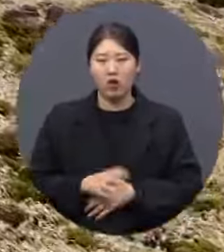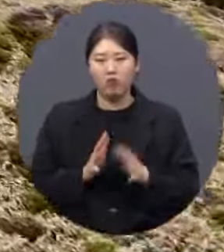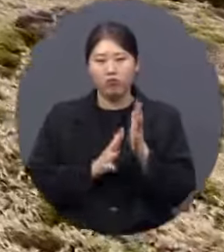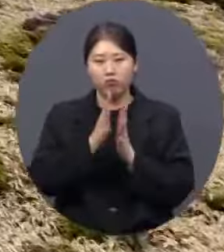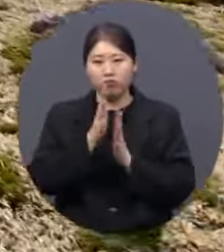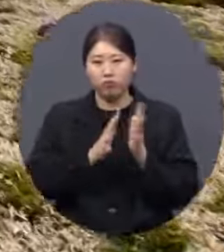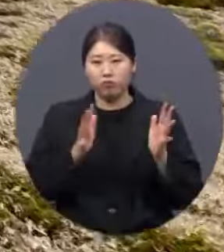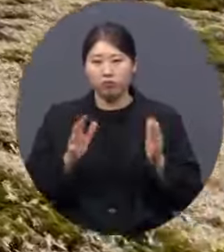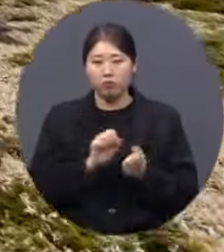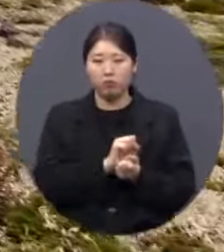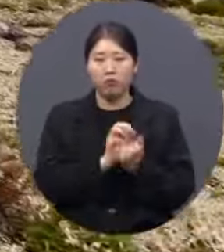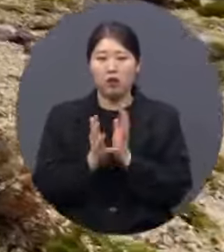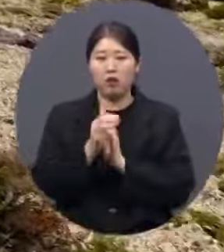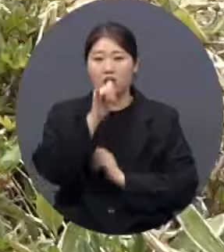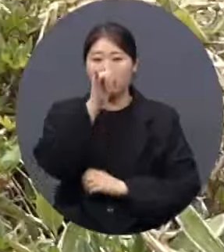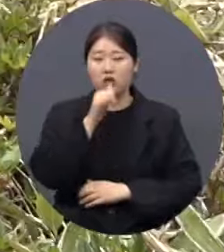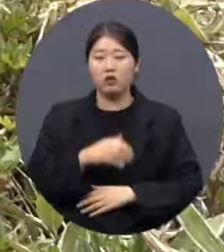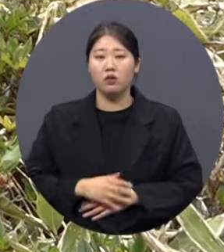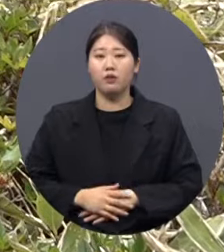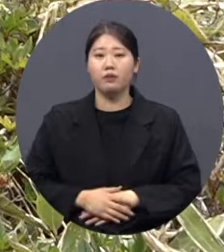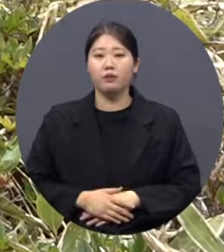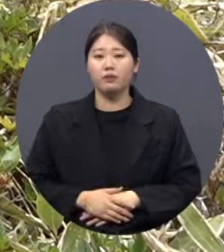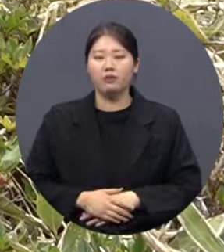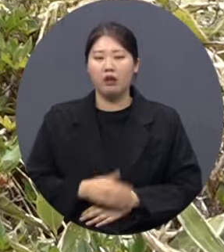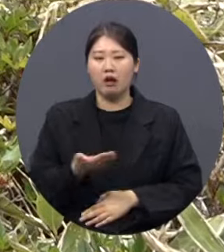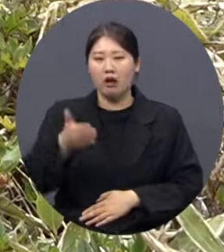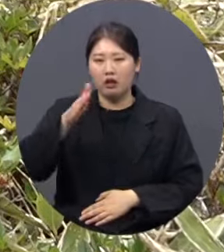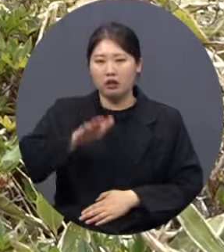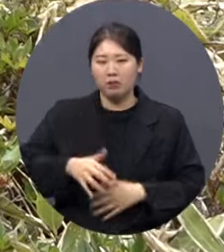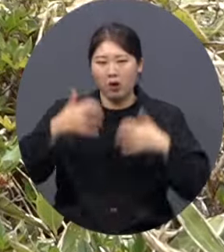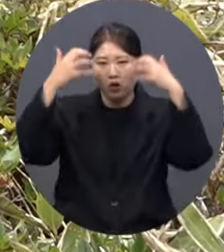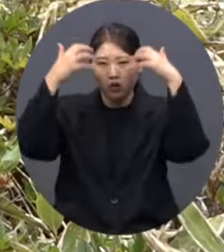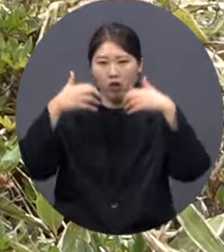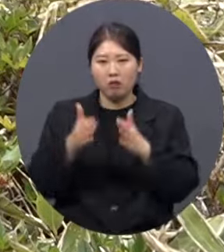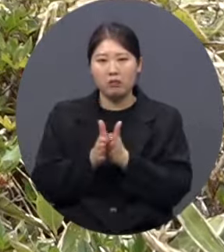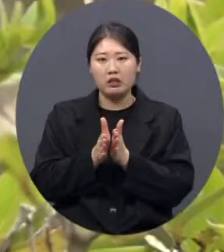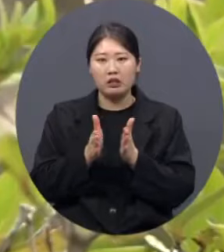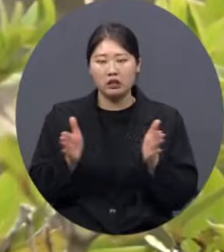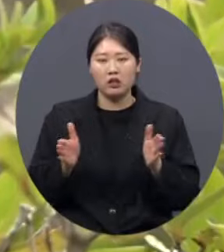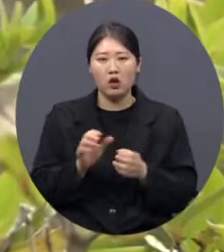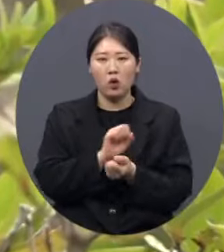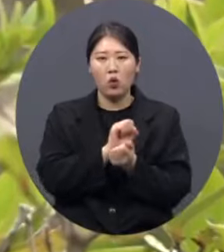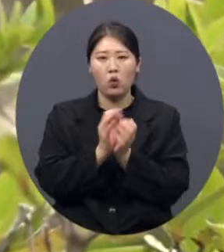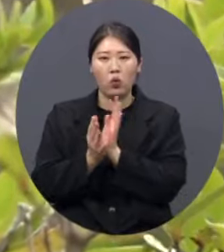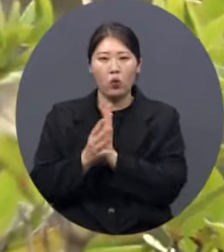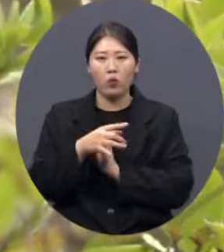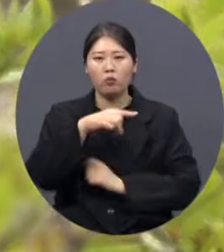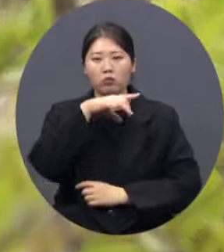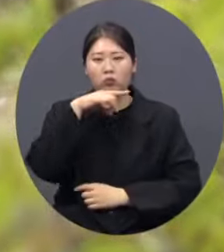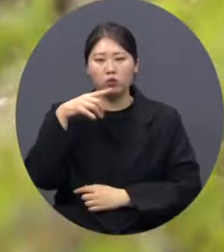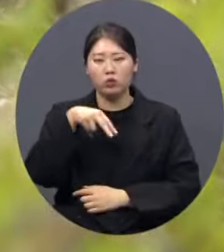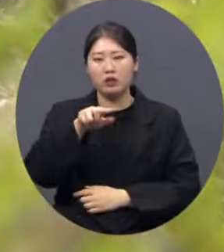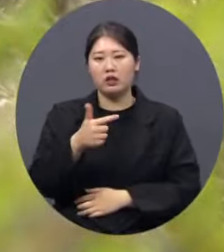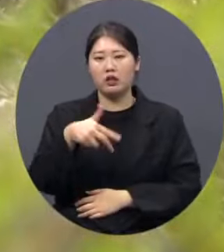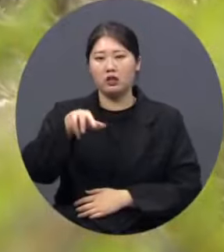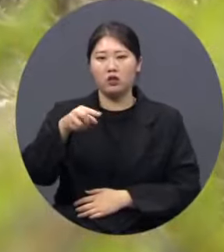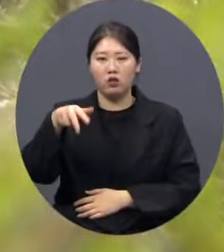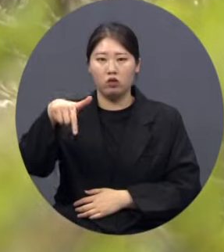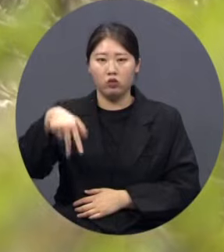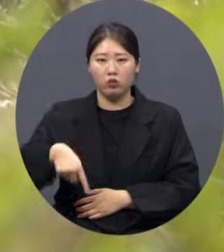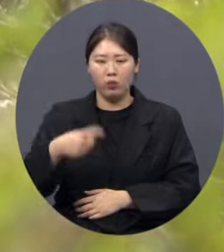풀들이 무성하게 자라 있습니다 하지만 여름에 시작을 알리며 꽃을 피우는 분홍색 산철쭉 꽃은 거의